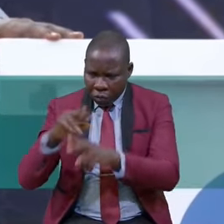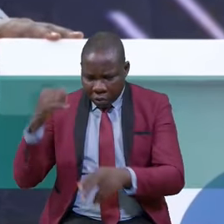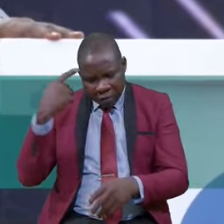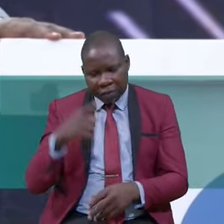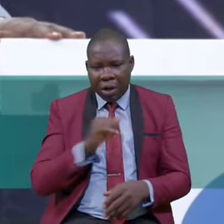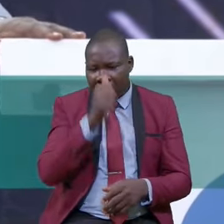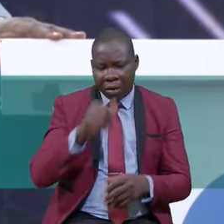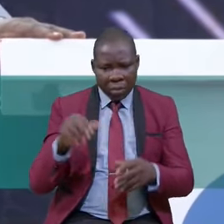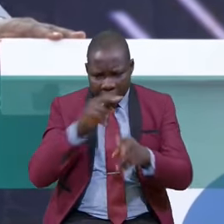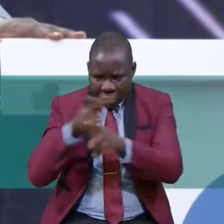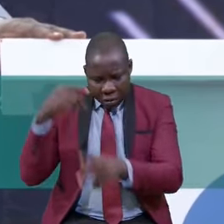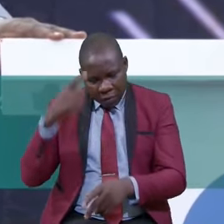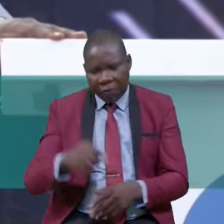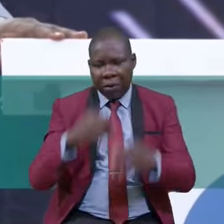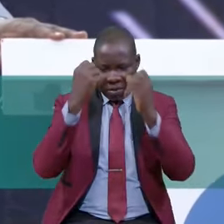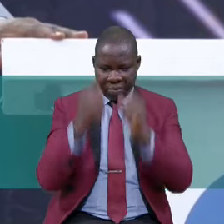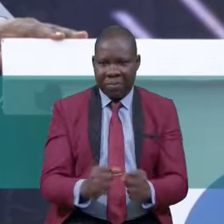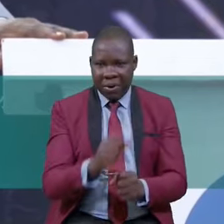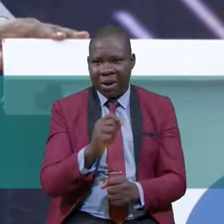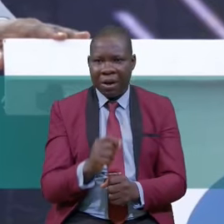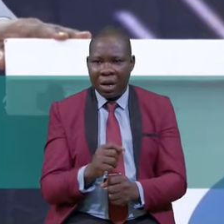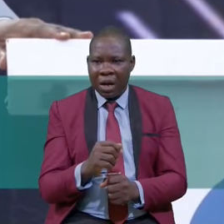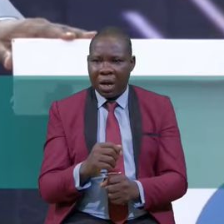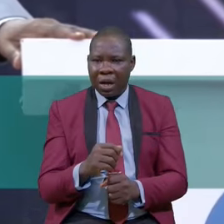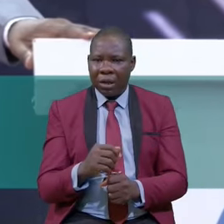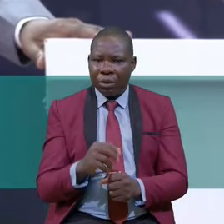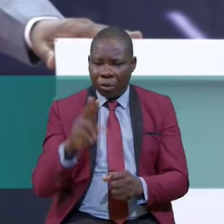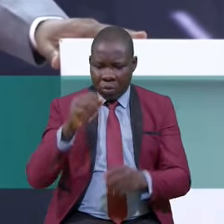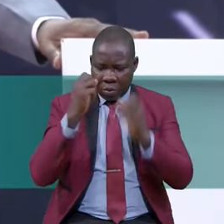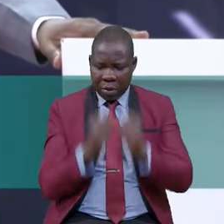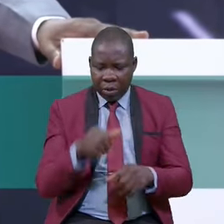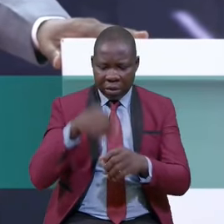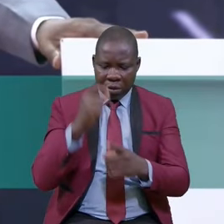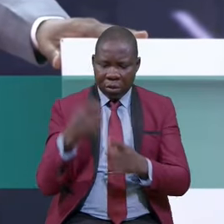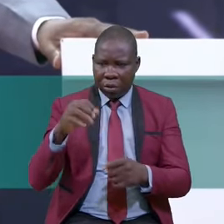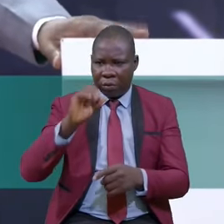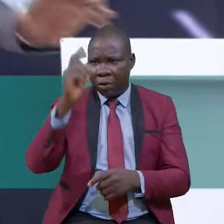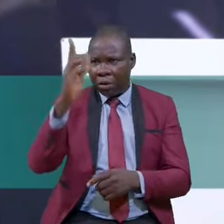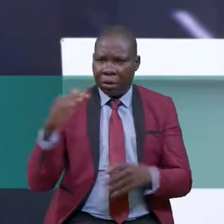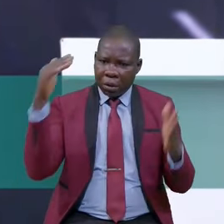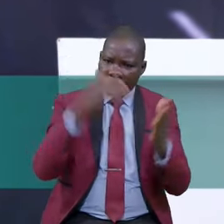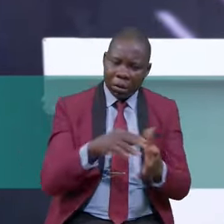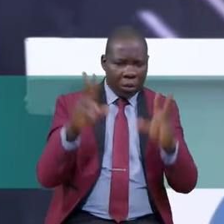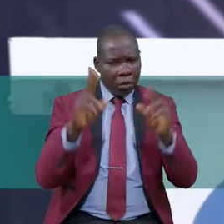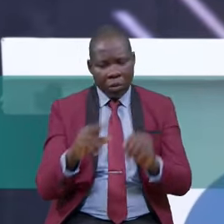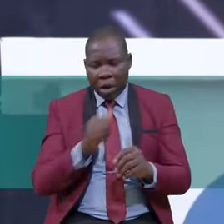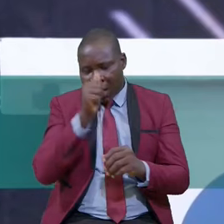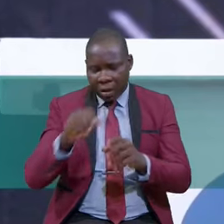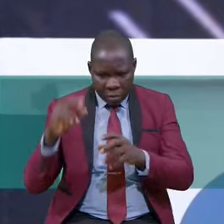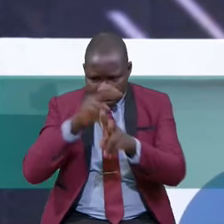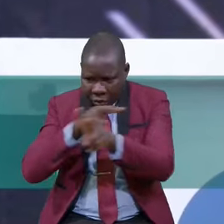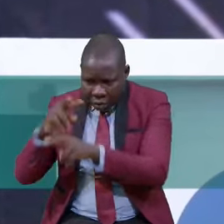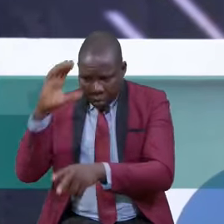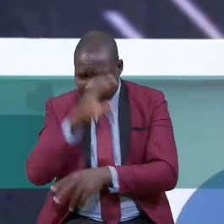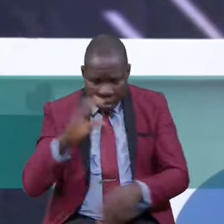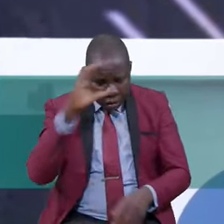Non, je cherche la puissance. Et ils doivent aller à Satan pour avoir la puissance pour faire l'œuvre